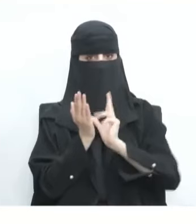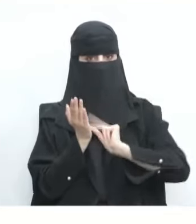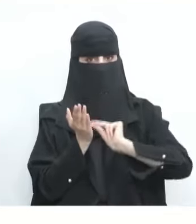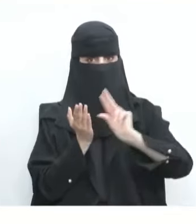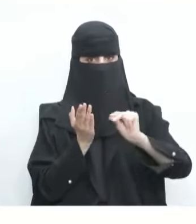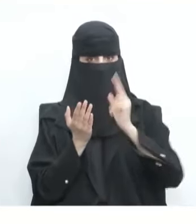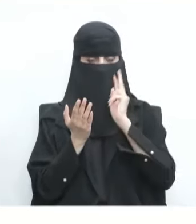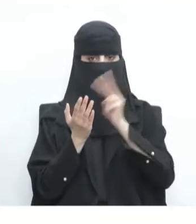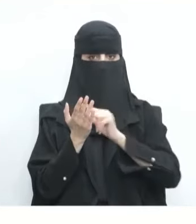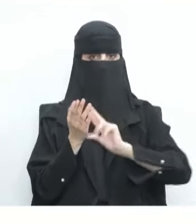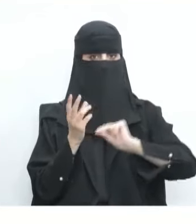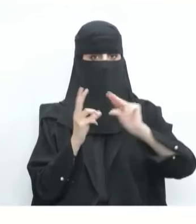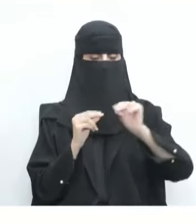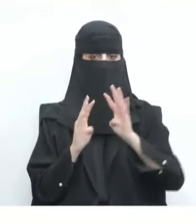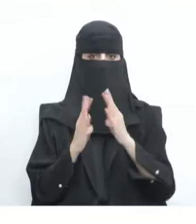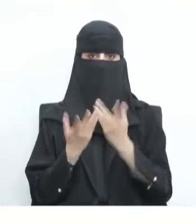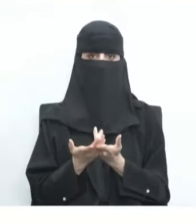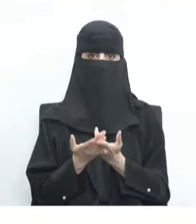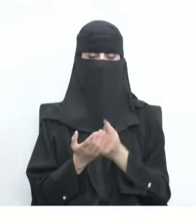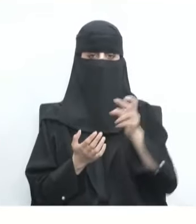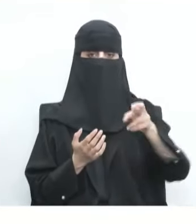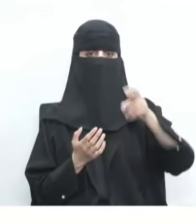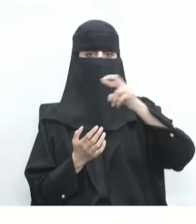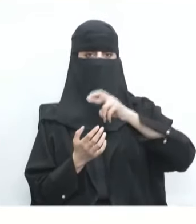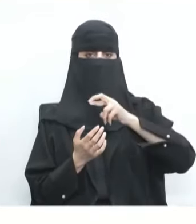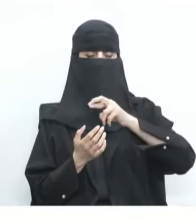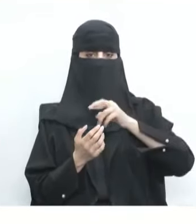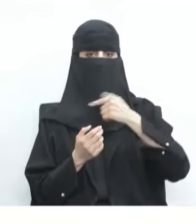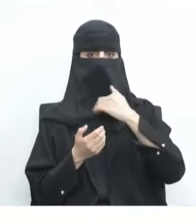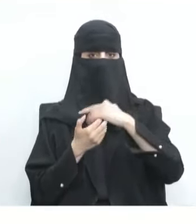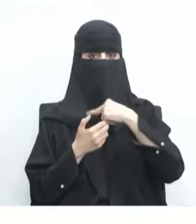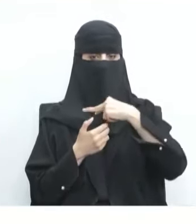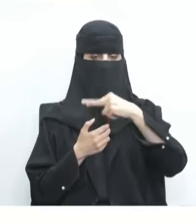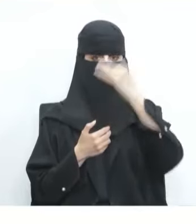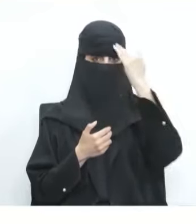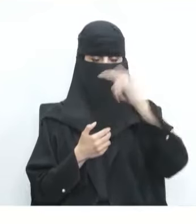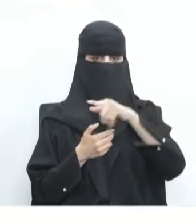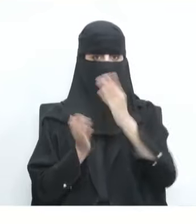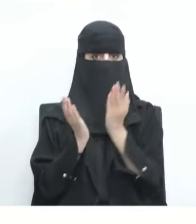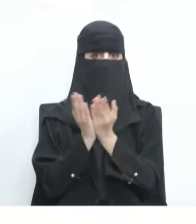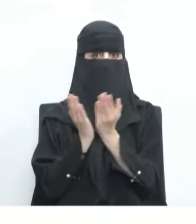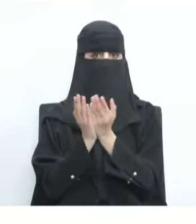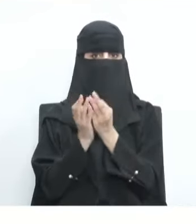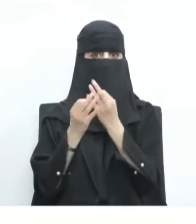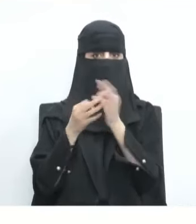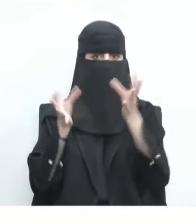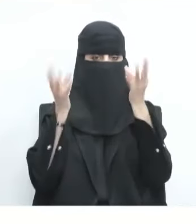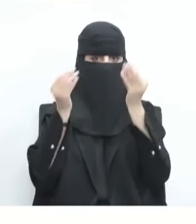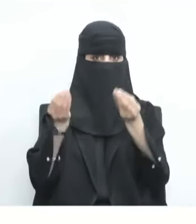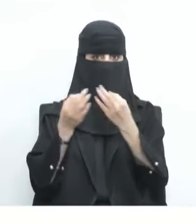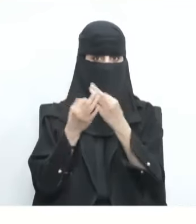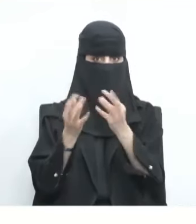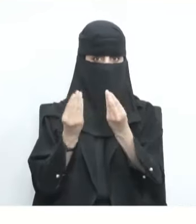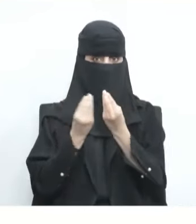وتقرئين ما نقرا فابتسمت وقالت يا اختي ان المدرسه لا تعطينا العلم كله